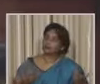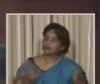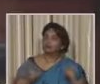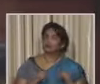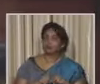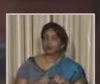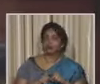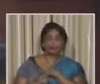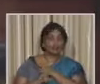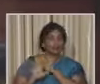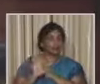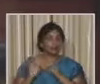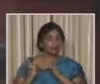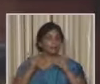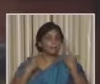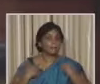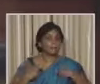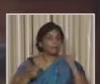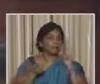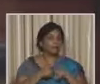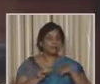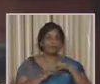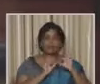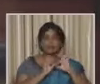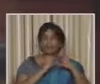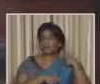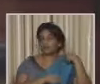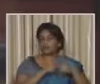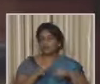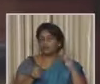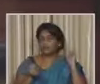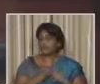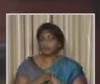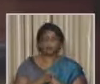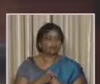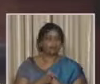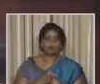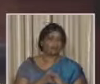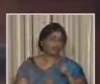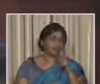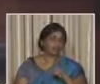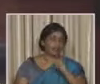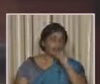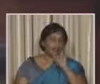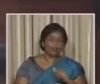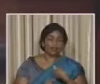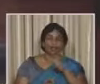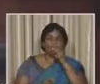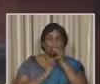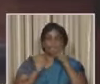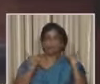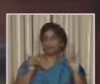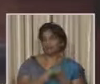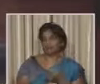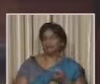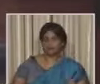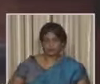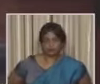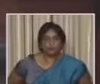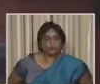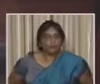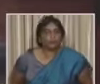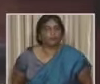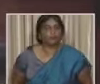இருக்கிறது? எனவே சேனல் 4 அலைவரிசை ராஜபக்சாக்களுடன் பரம்பரை பகைமை கொண்டது என்பது உண்மையை மூடி